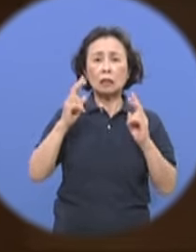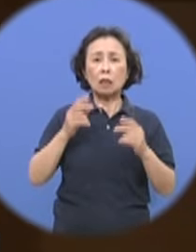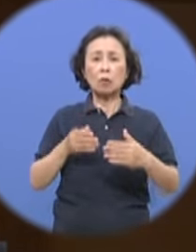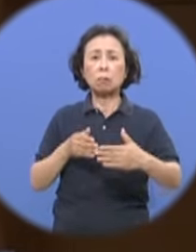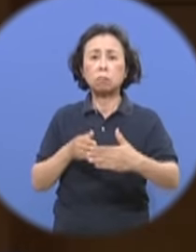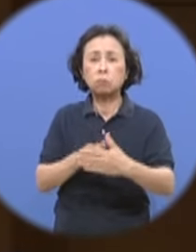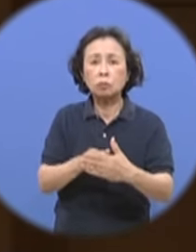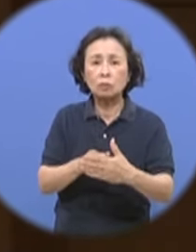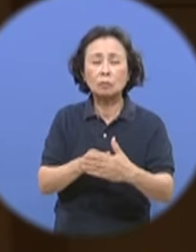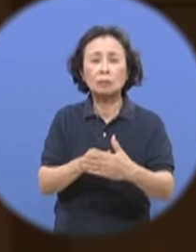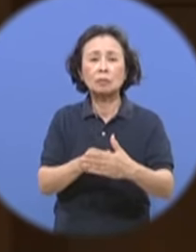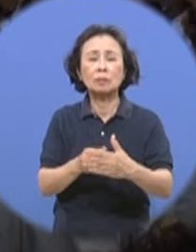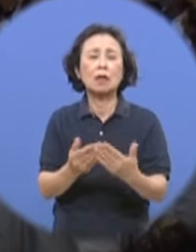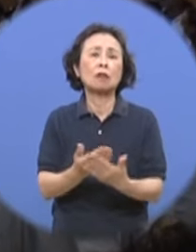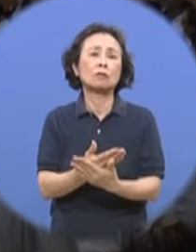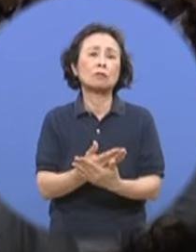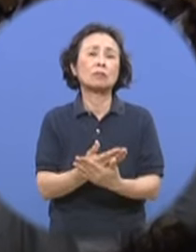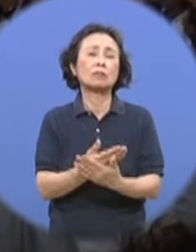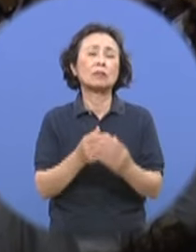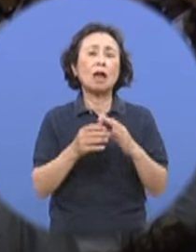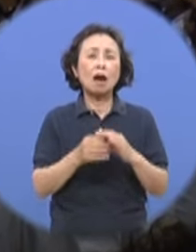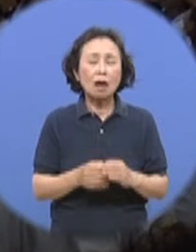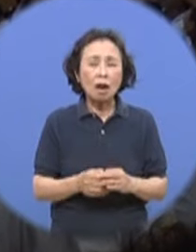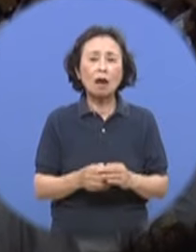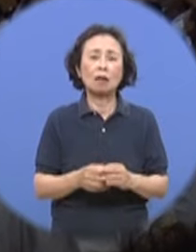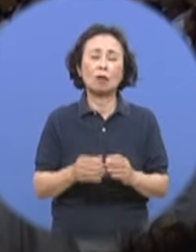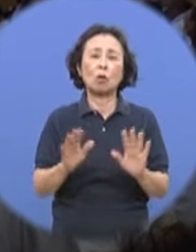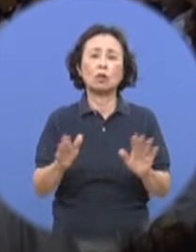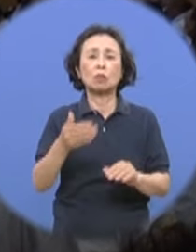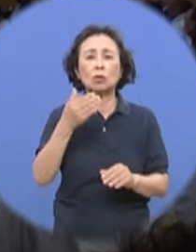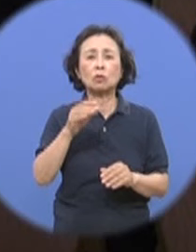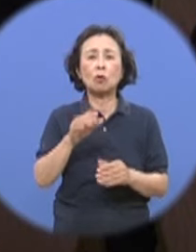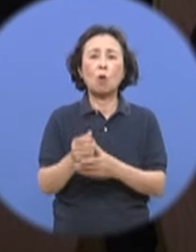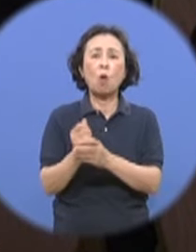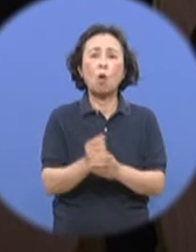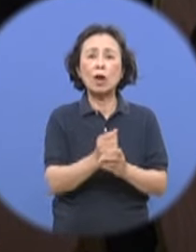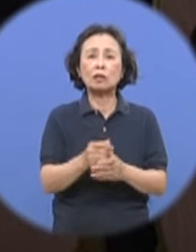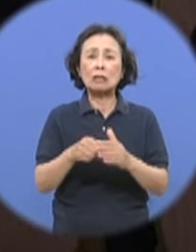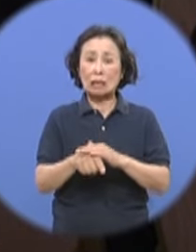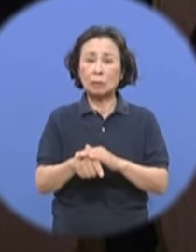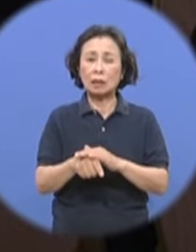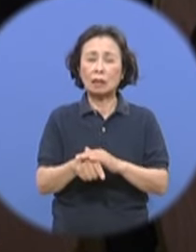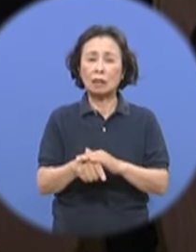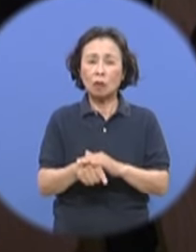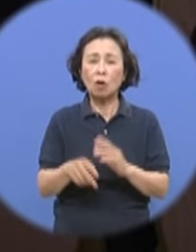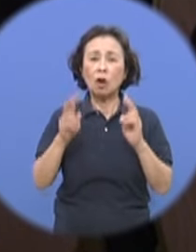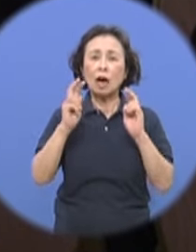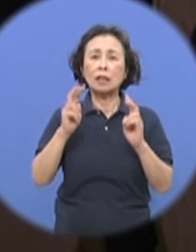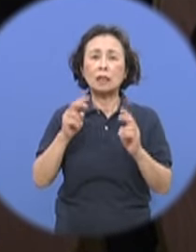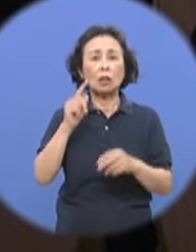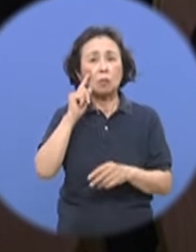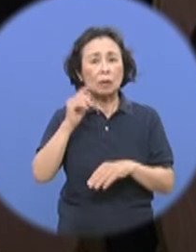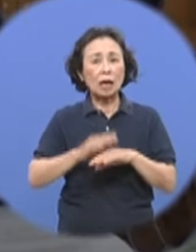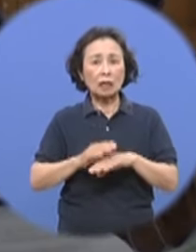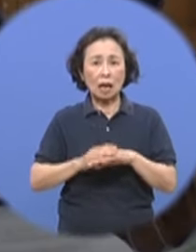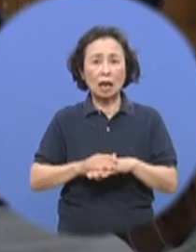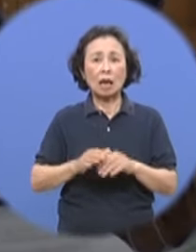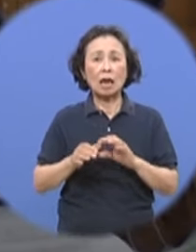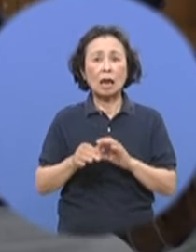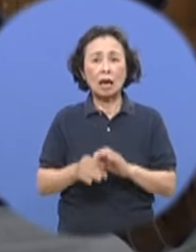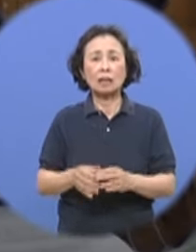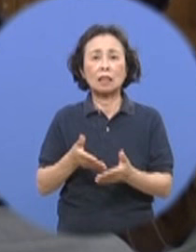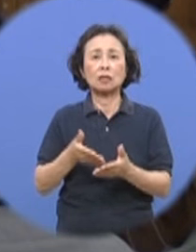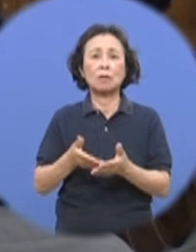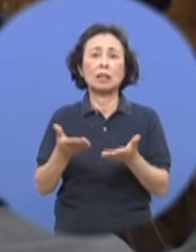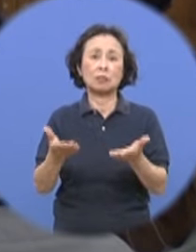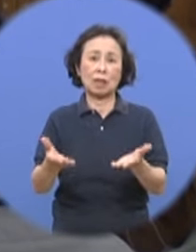行かなくなると、子ども食堂を応援する意義を企業からの視点で説明しました。 子ども食堂